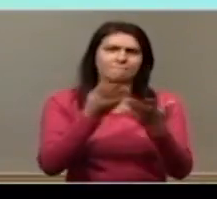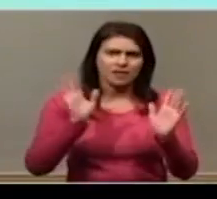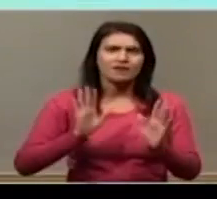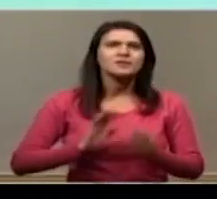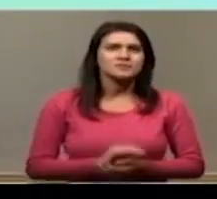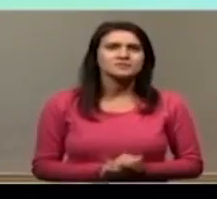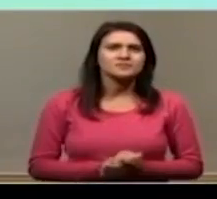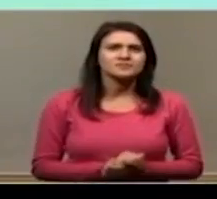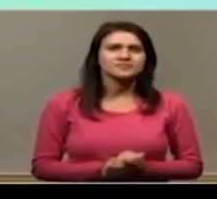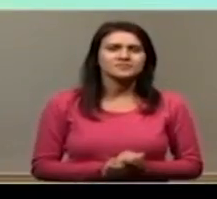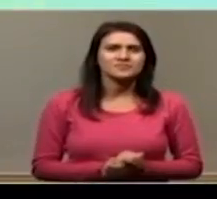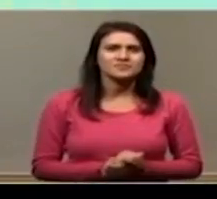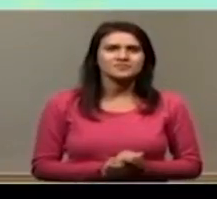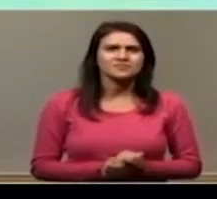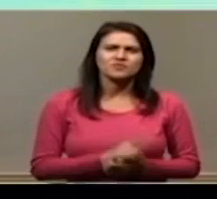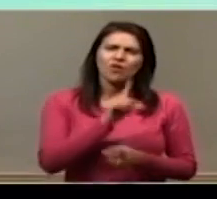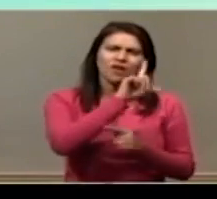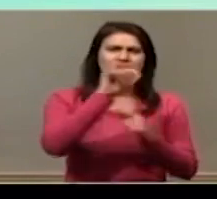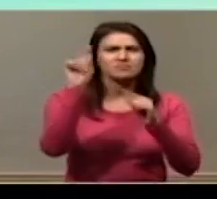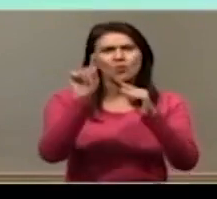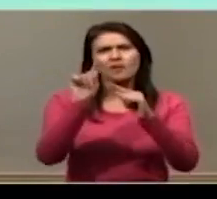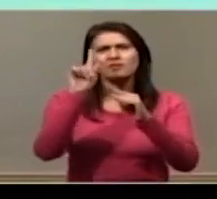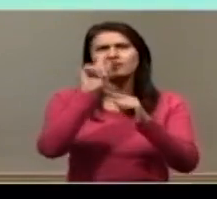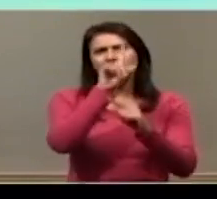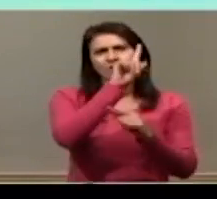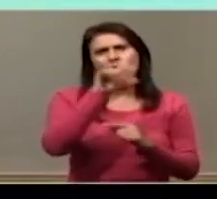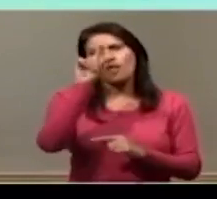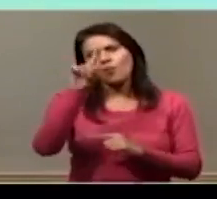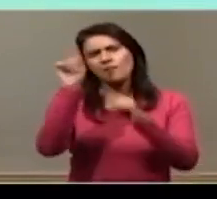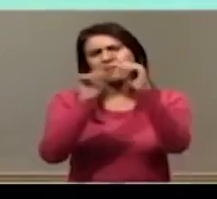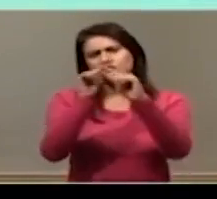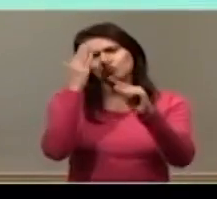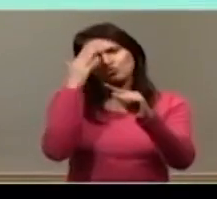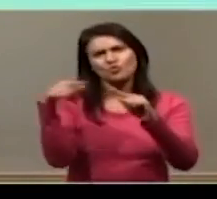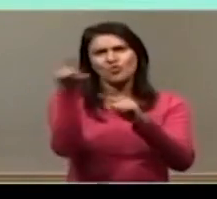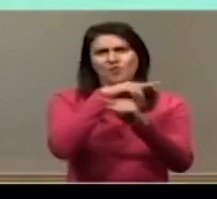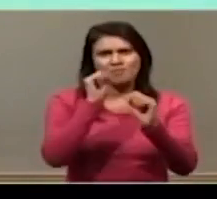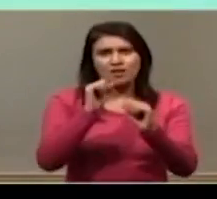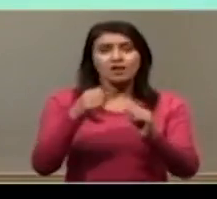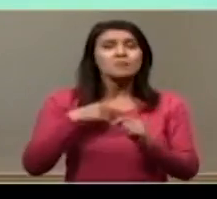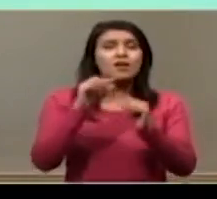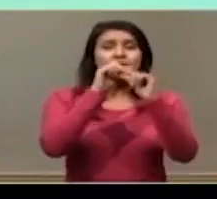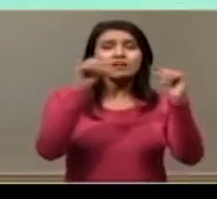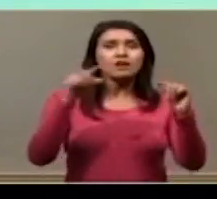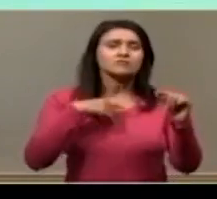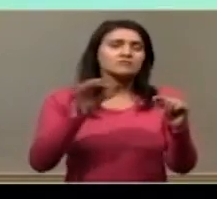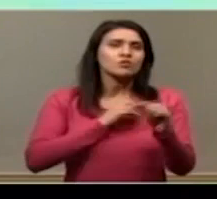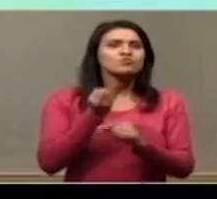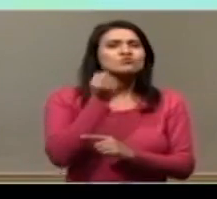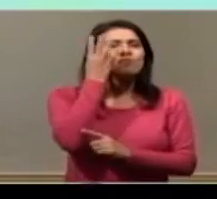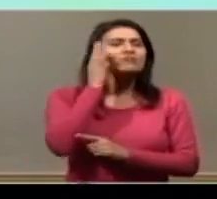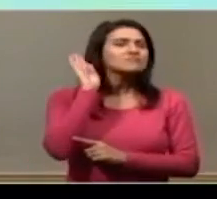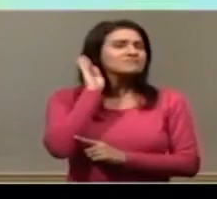तो सब लोगों ने 101% सुनी होगी, और उस मोटिवेशन लाइन से मुझे मतलब मैं बहुत ज्यादा मोटिवेट होता हूँ, हमेशा सुबह उठता हूँ और